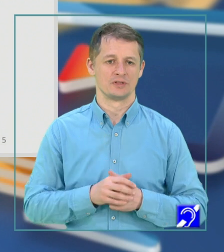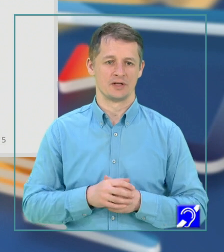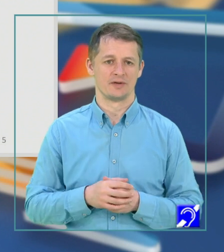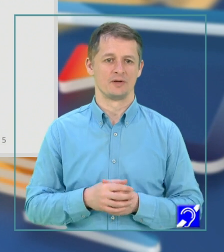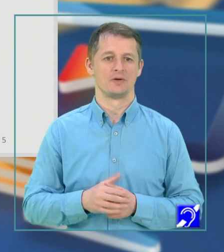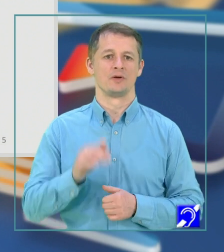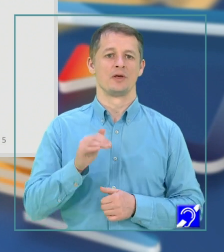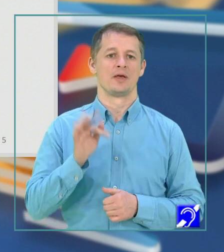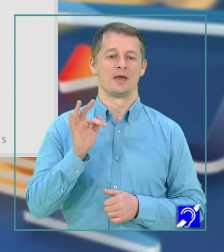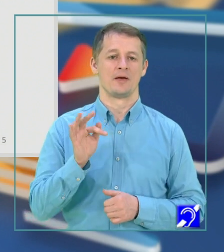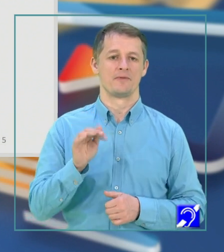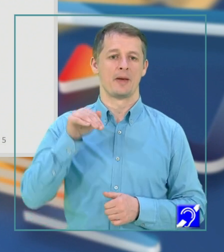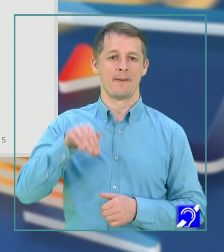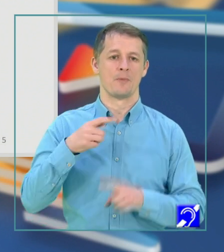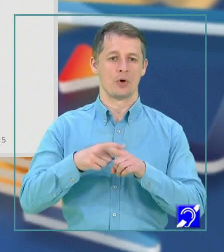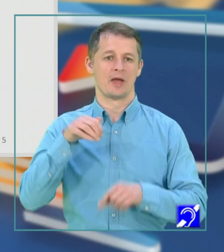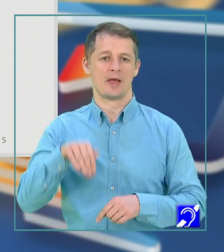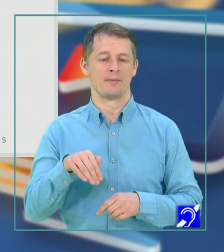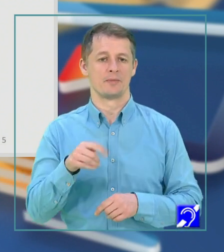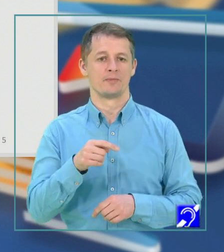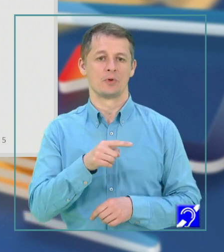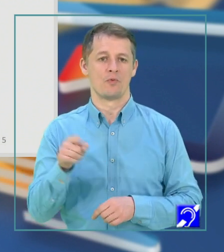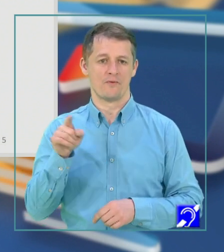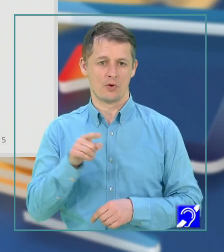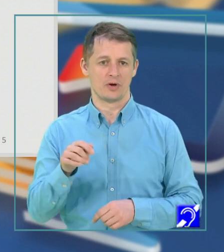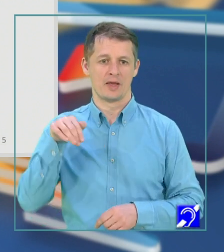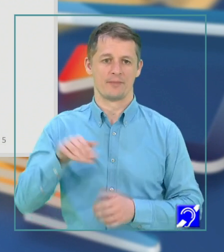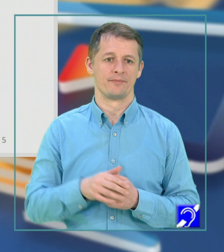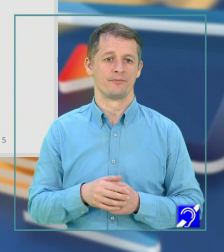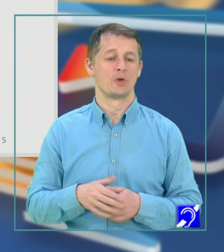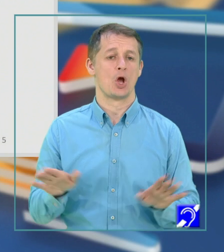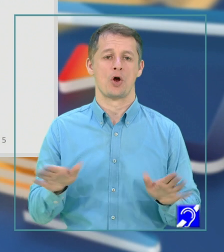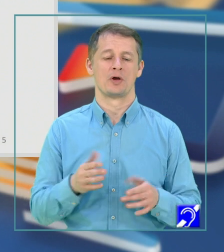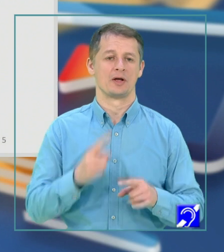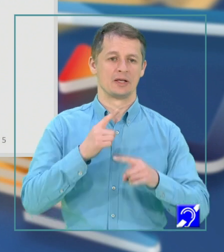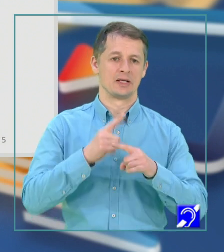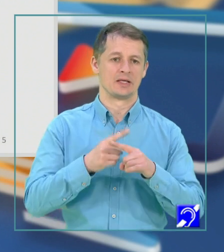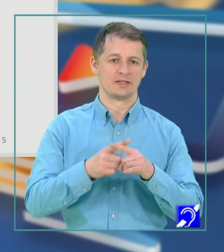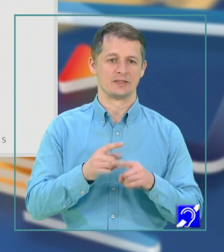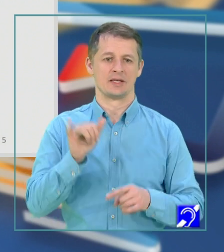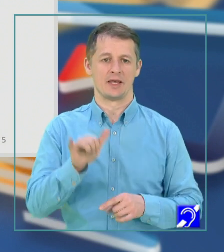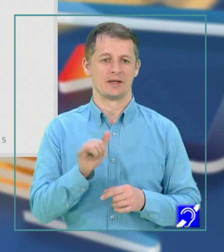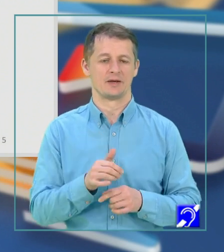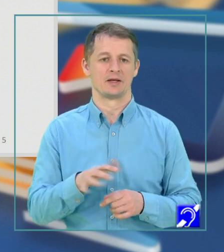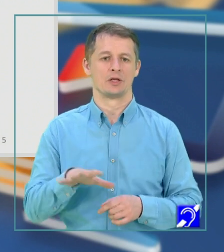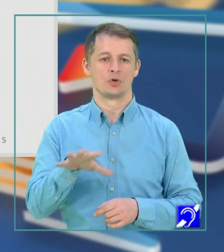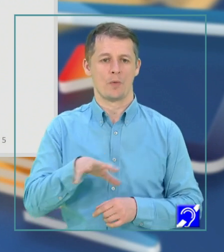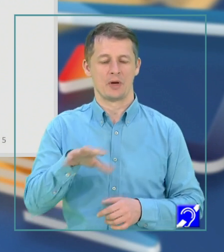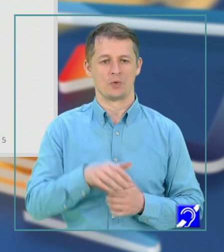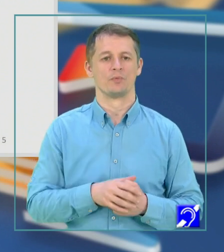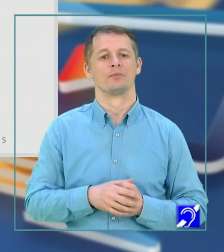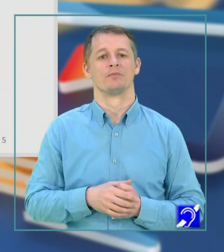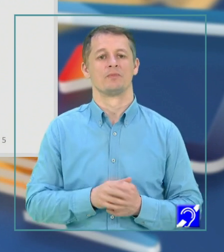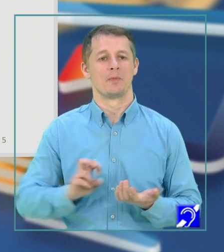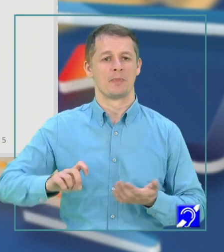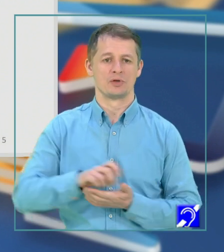cu valori în M. Așadar, fiecare pereche XY din produsul cartezian, care este domeniul funcției, va merge